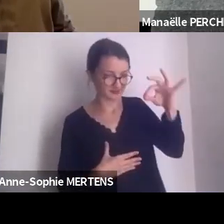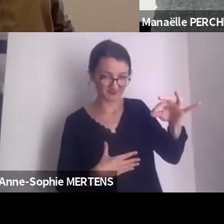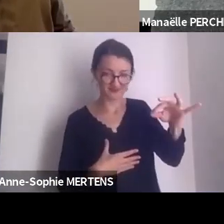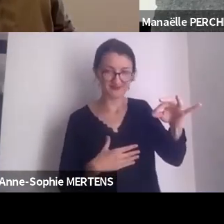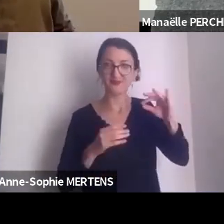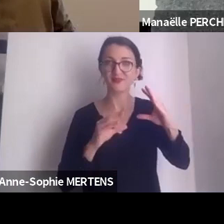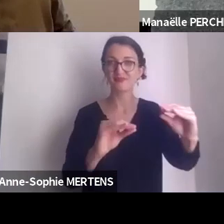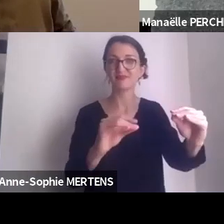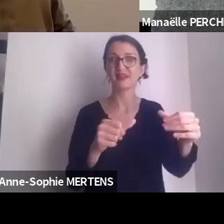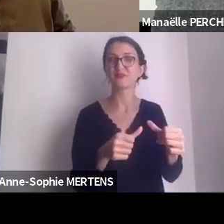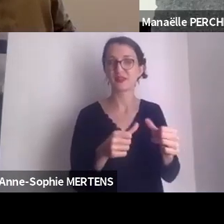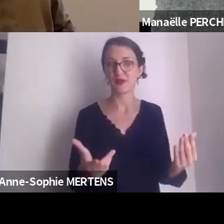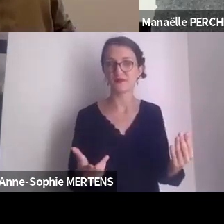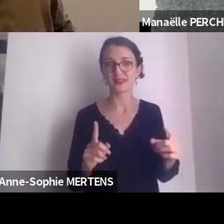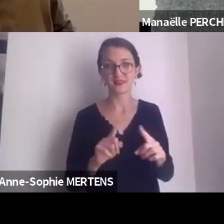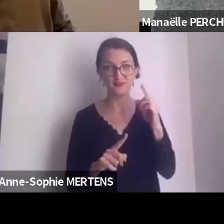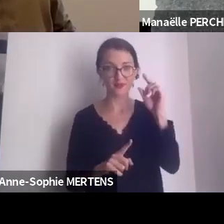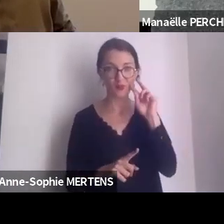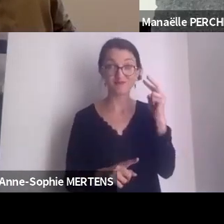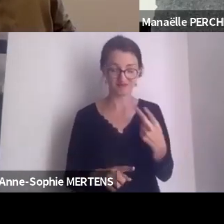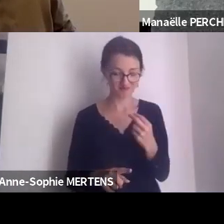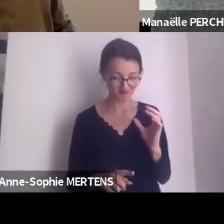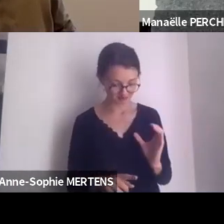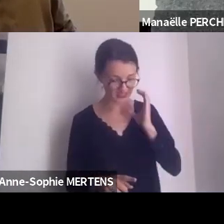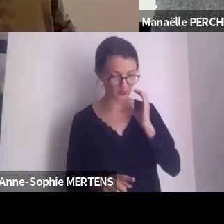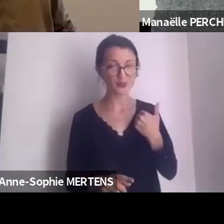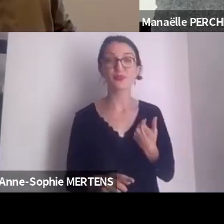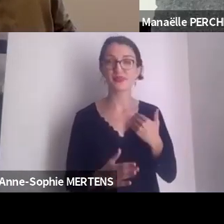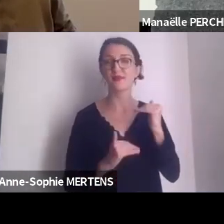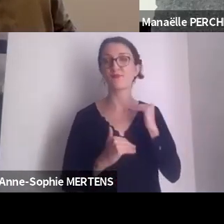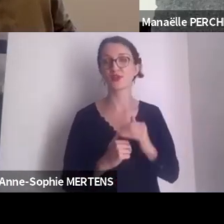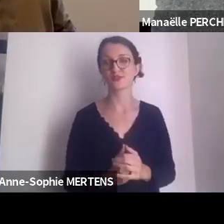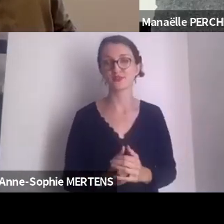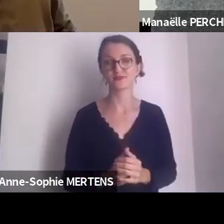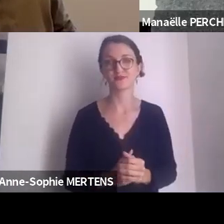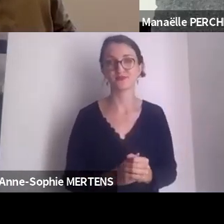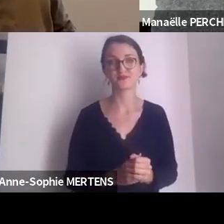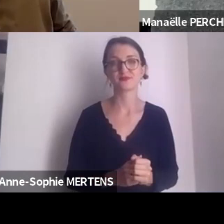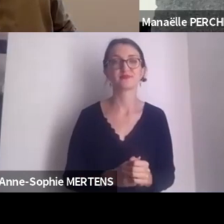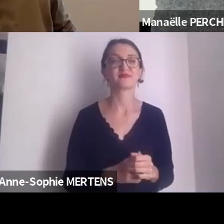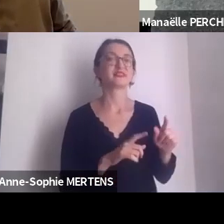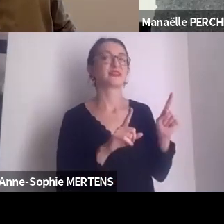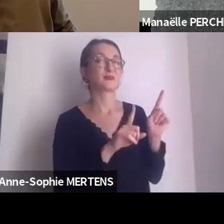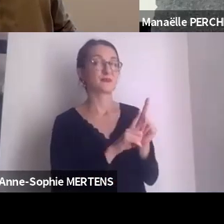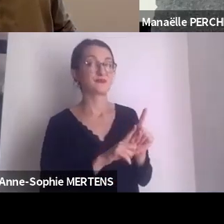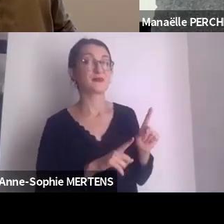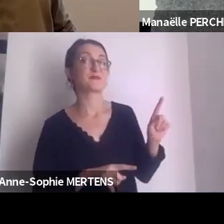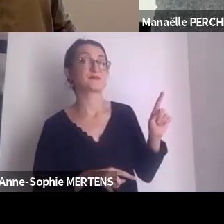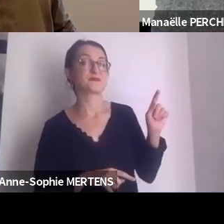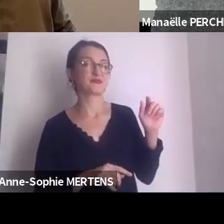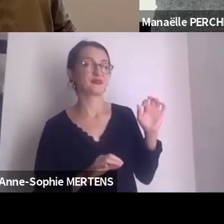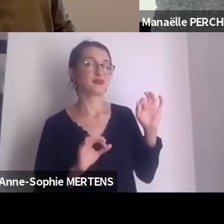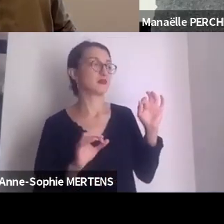en tout cas, à s'écouter sur cet atout naturel. C'est d'ailleurs ce que nous partage aussi Saïbatou qui rebondit à cette idée. Au-delà des outils